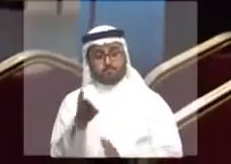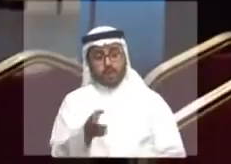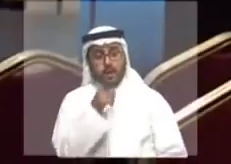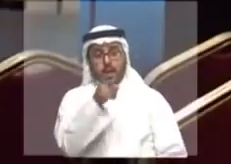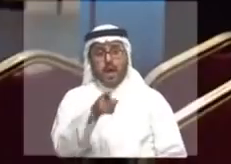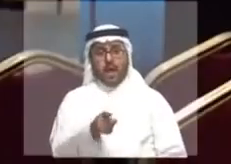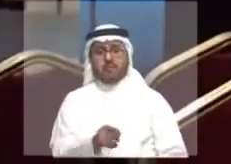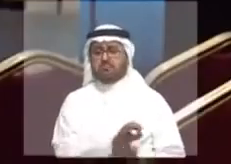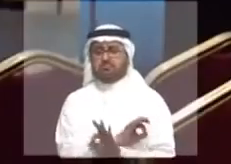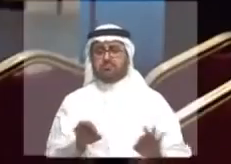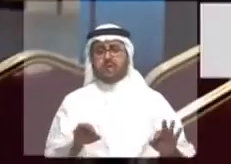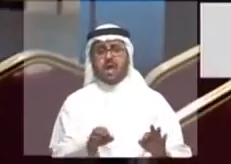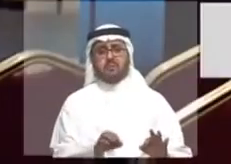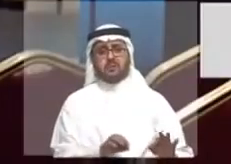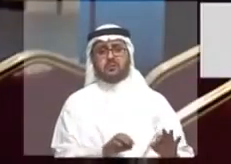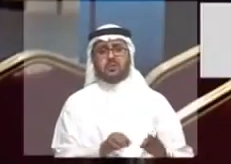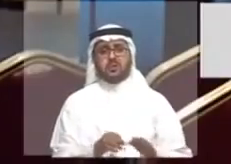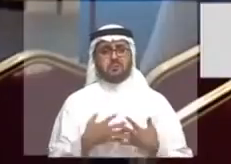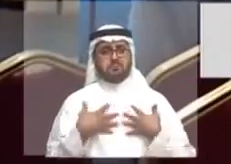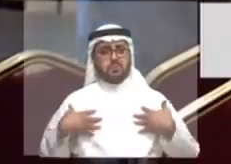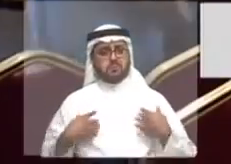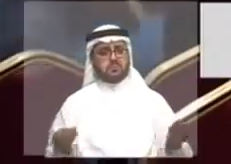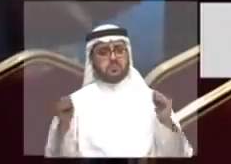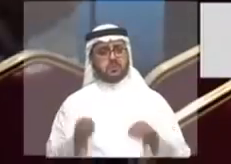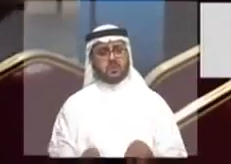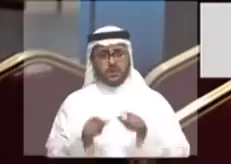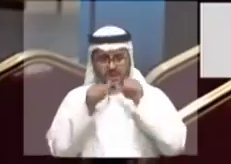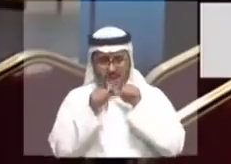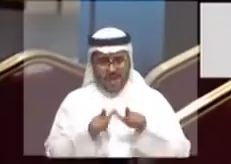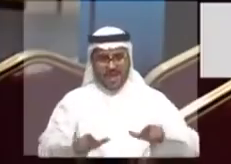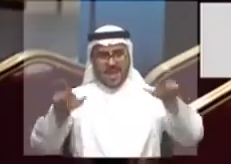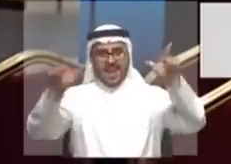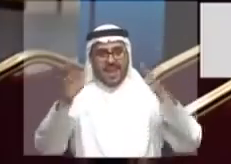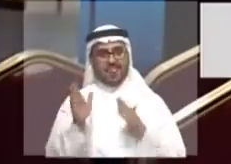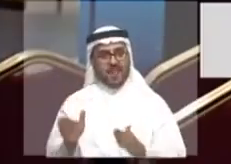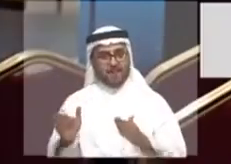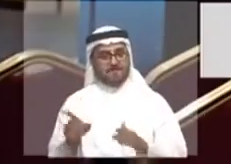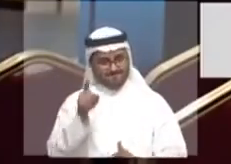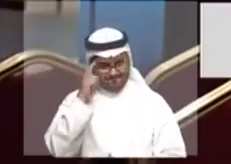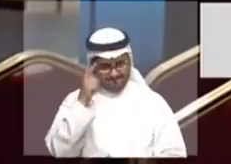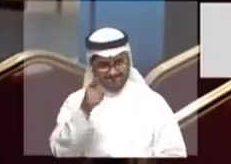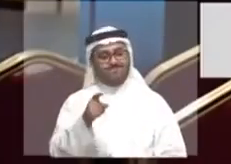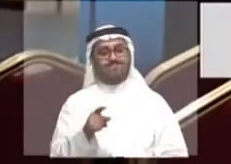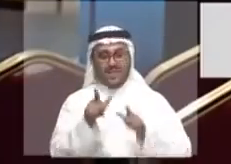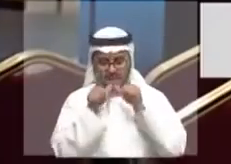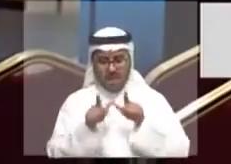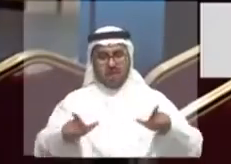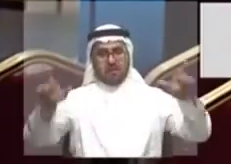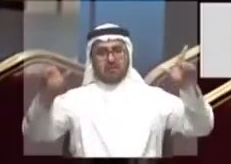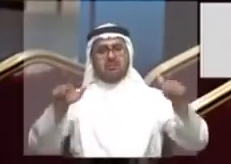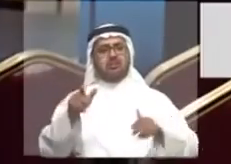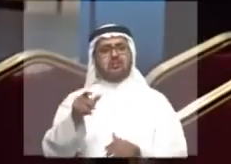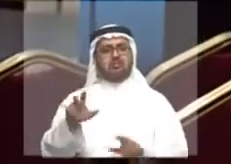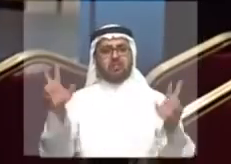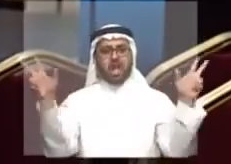ترحيب إعلامي كبير بالمضامين التي تضمنها إعلان الدمام. هناك أيضا عدد كبير من